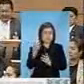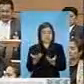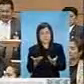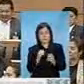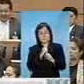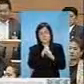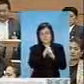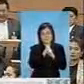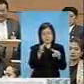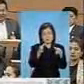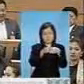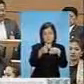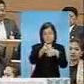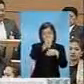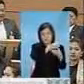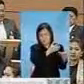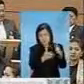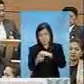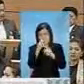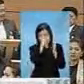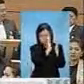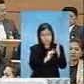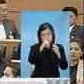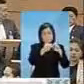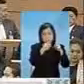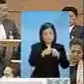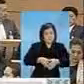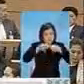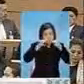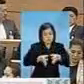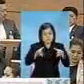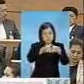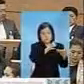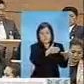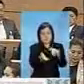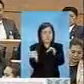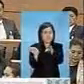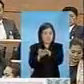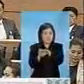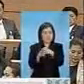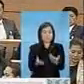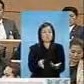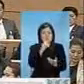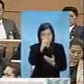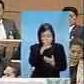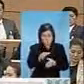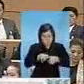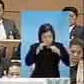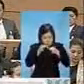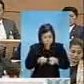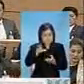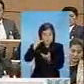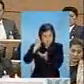ดียุบพรรคเนี่ยเห็นว่าตอนนั้นบ้านเมืองมันไปไม่ได้ก็เลยตัดสินใจยุบพรรคบอกว่าการตัดสินใจรับเรื่